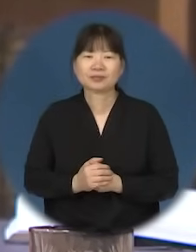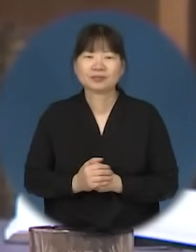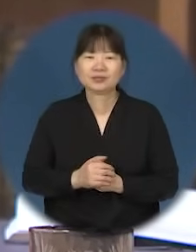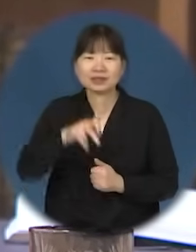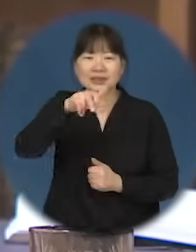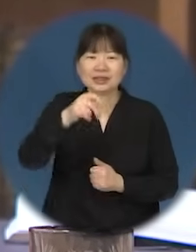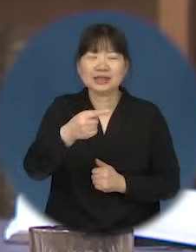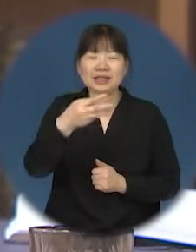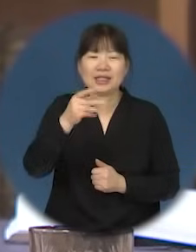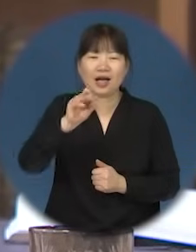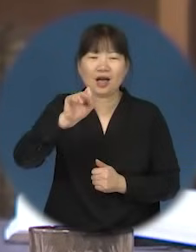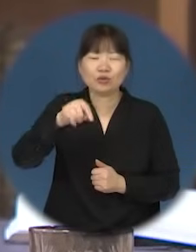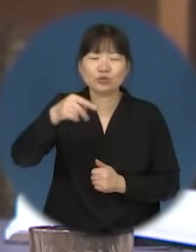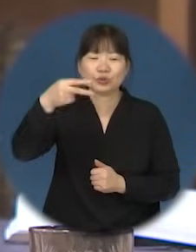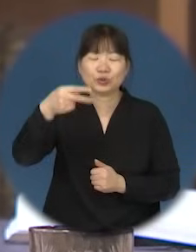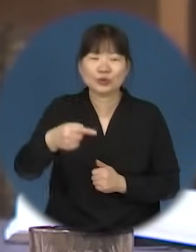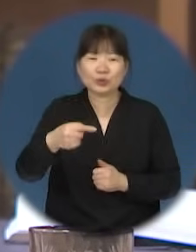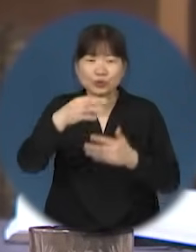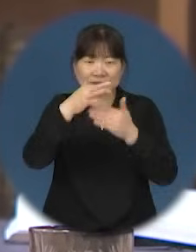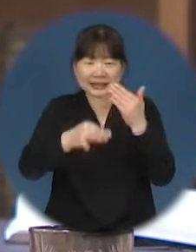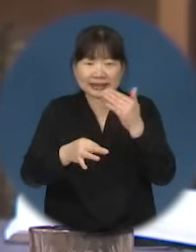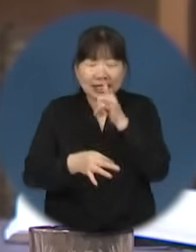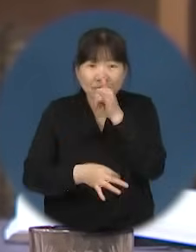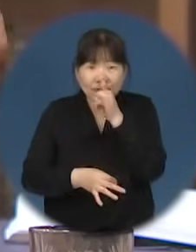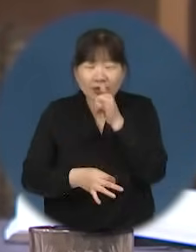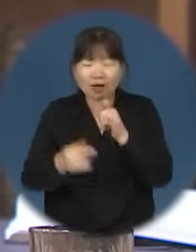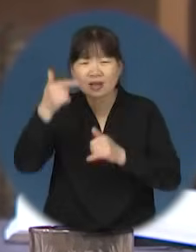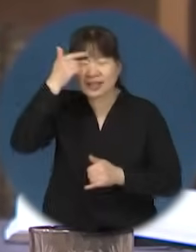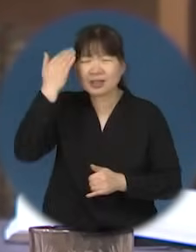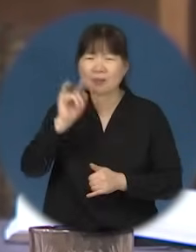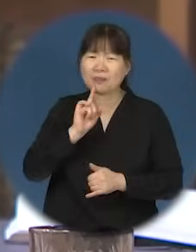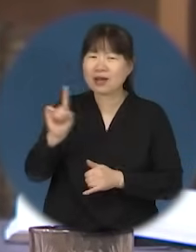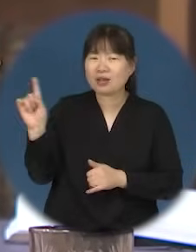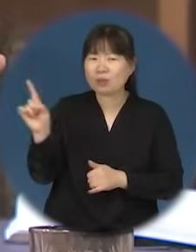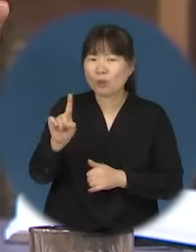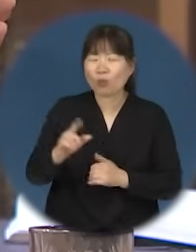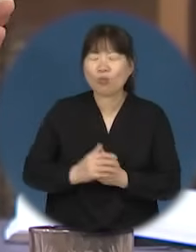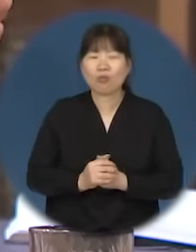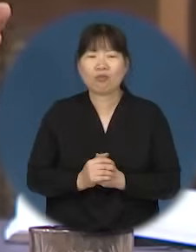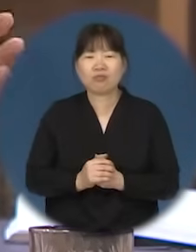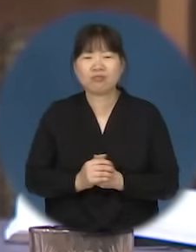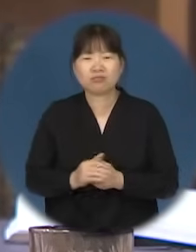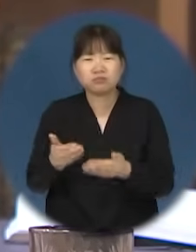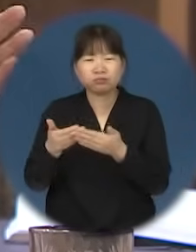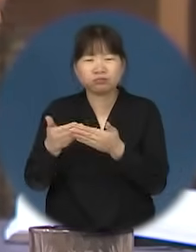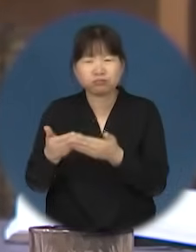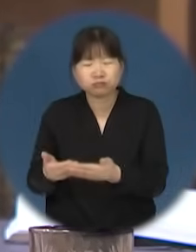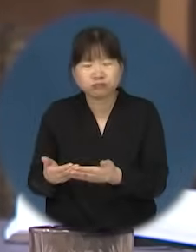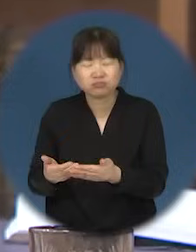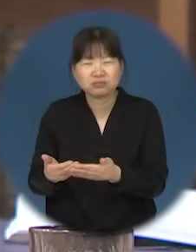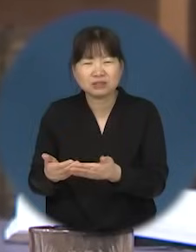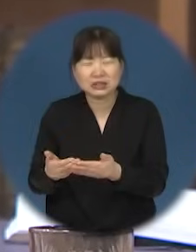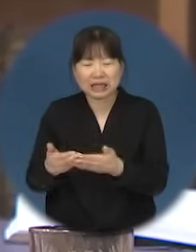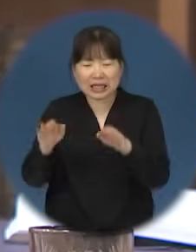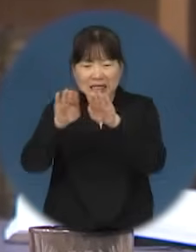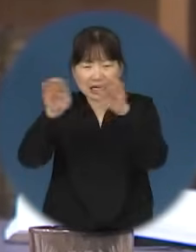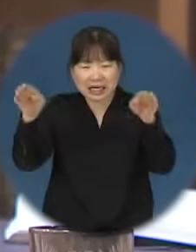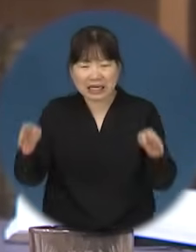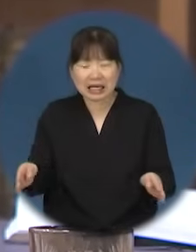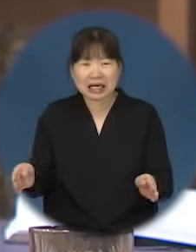클라우드 시스템이라고 할까요? 예. 이렇게 옛날로 치면 그 아주 무겁고 육중한